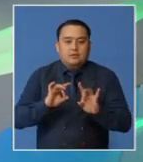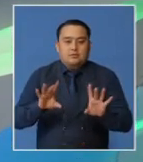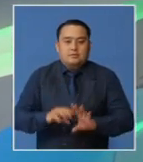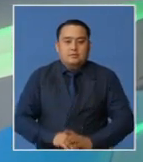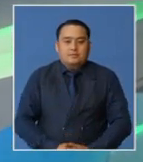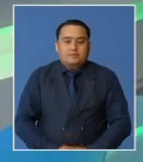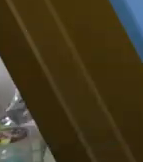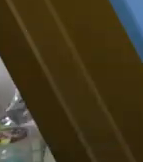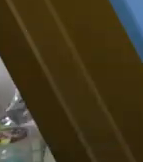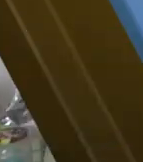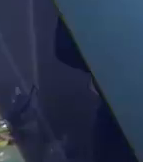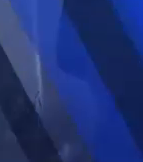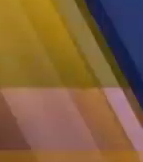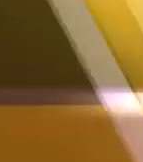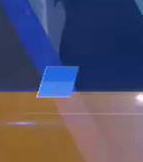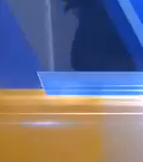важном.